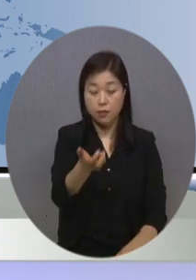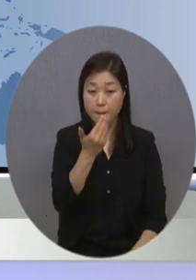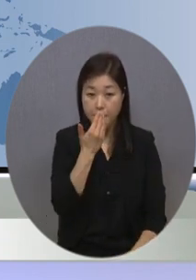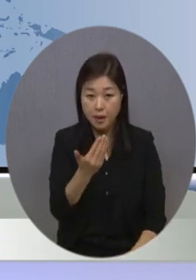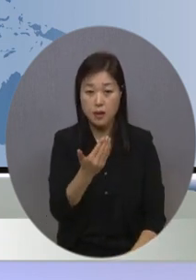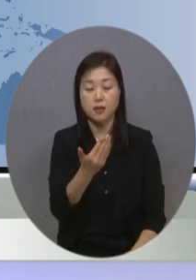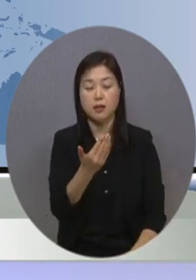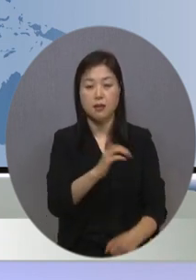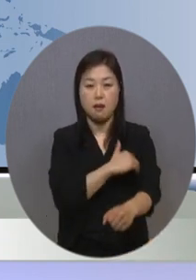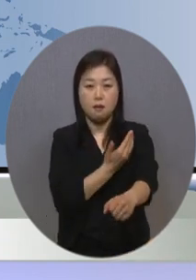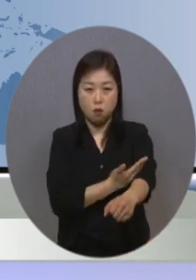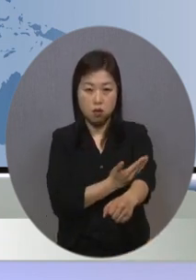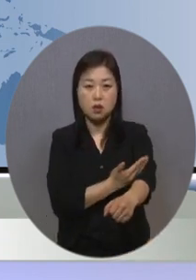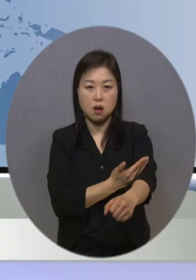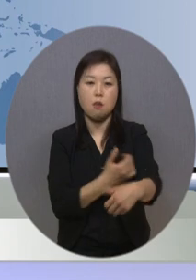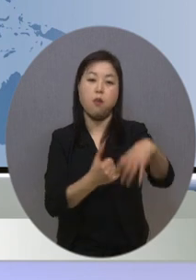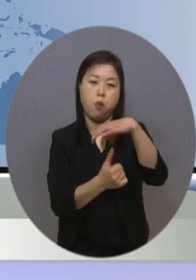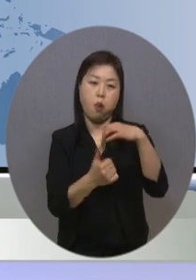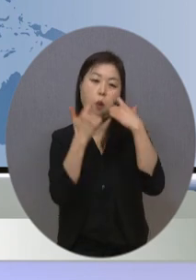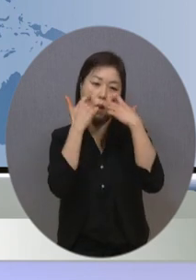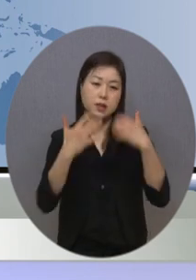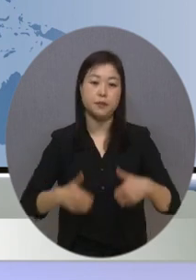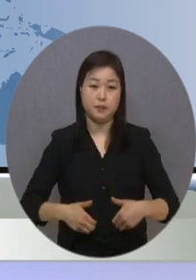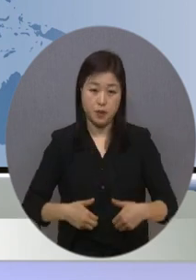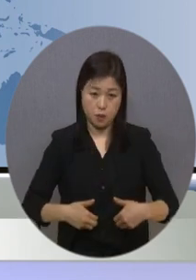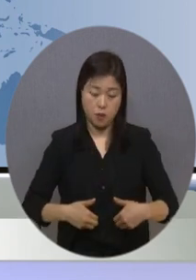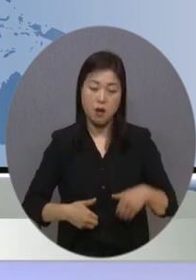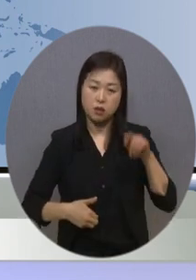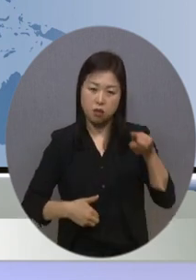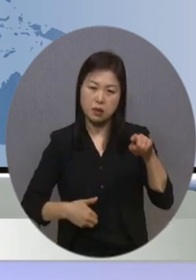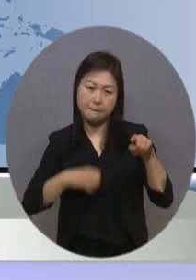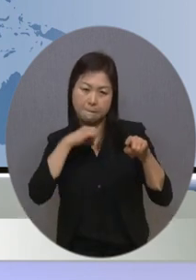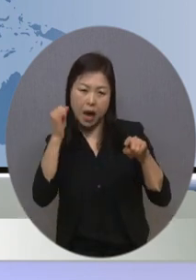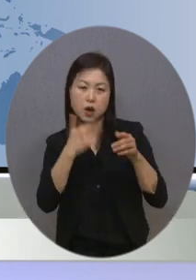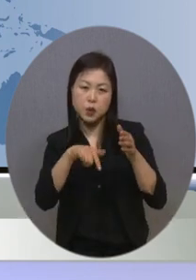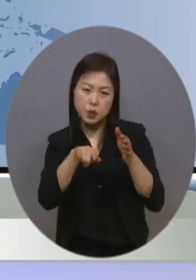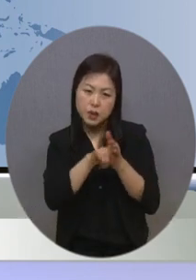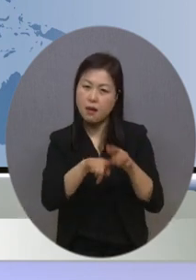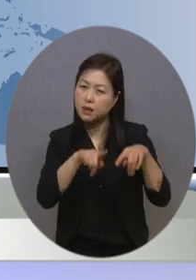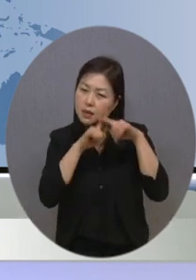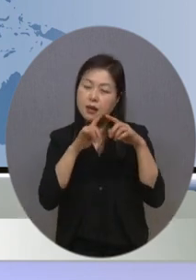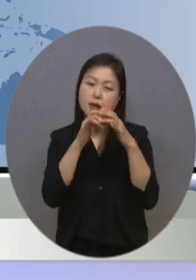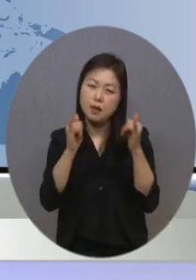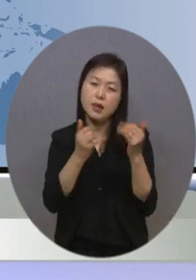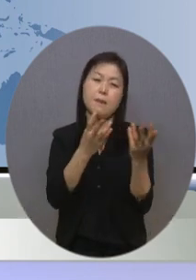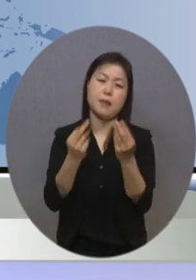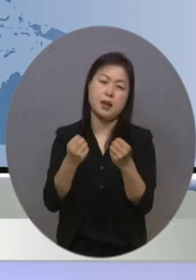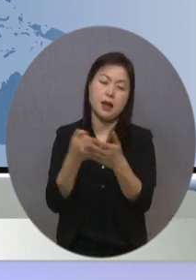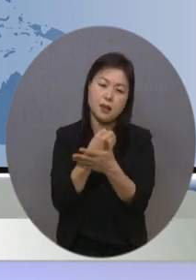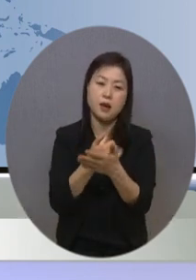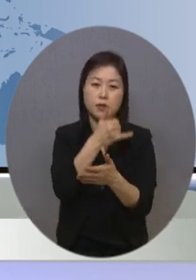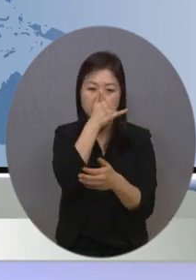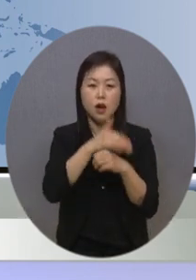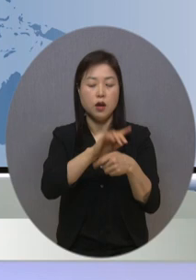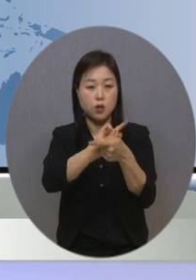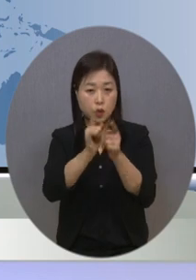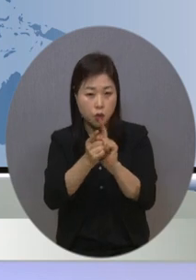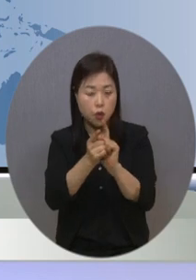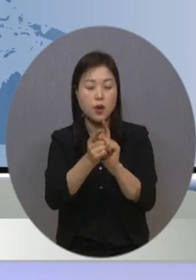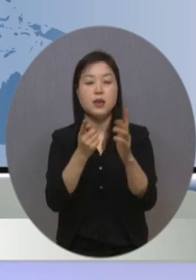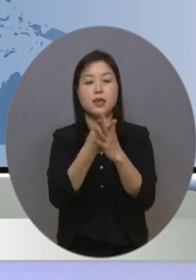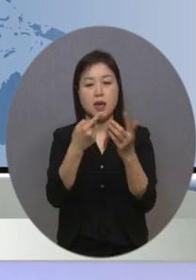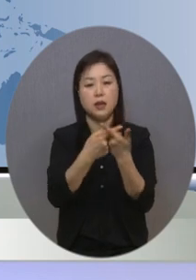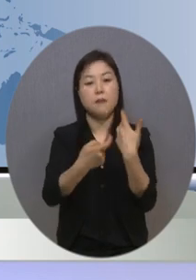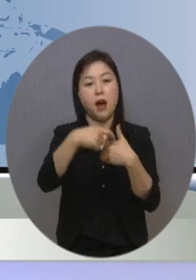보장되어야 마땅하지만이를 위해 몸을 내던져야 하는 이들이 있는 안타까운 현실인데요 서로 조금 더 이해하는